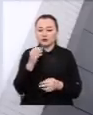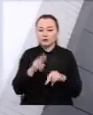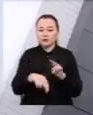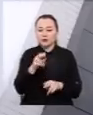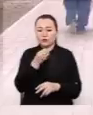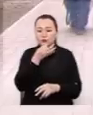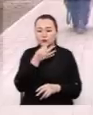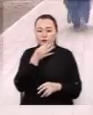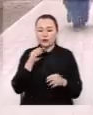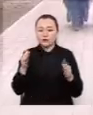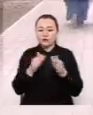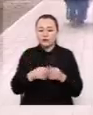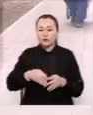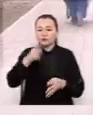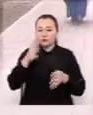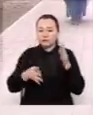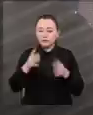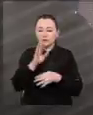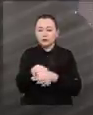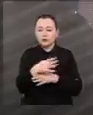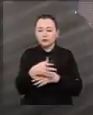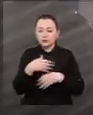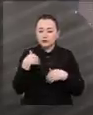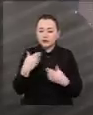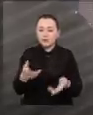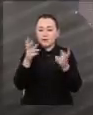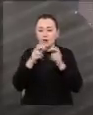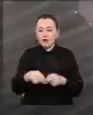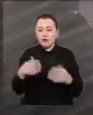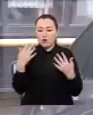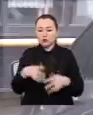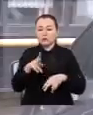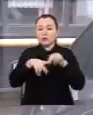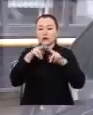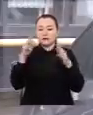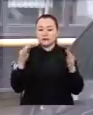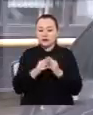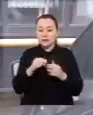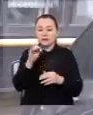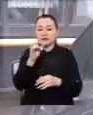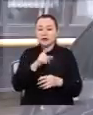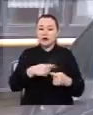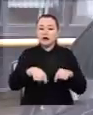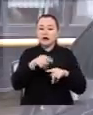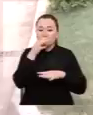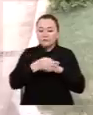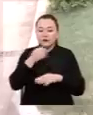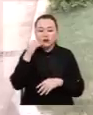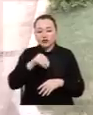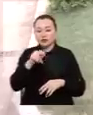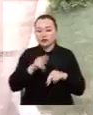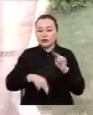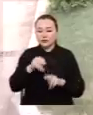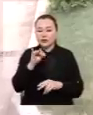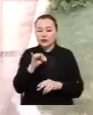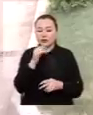построенных воздушных замков эксперты советуют проверять уже построенные дома застройщика, качество строительства